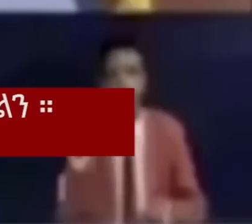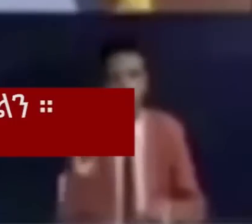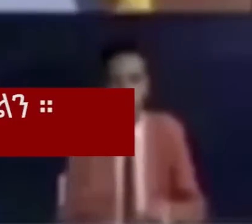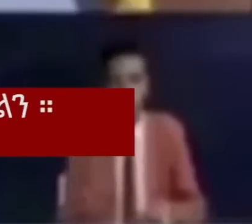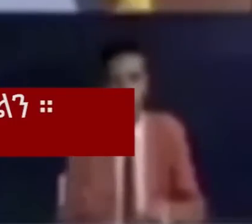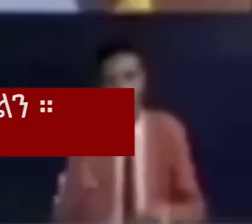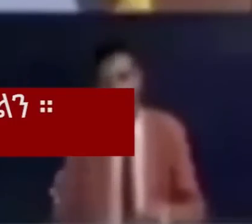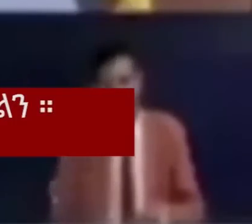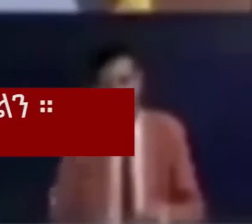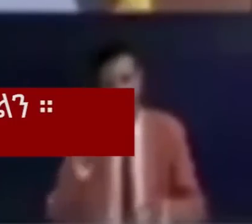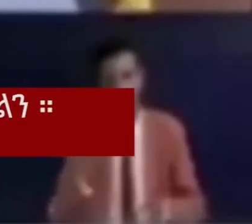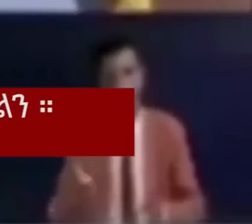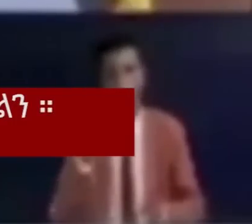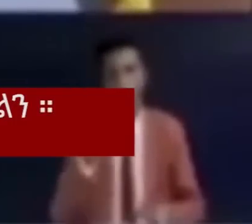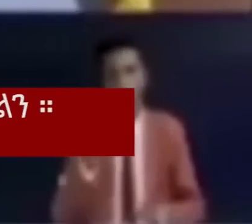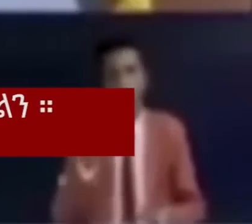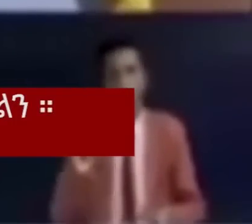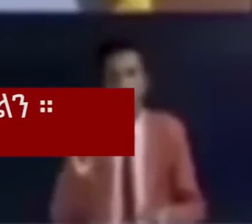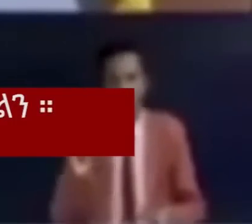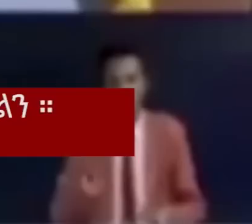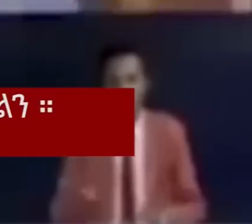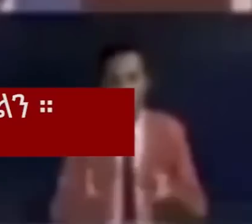ህወሓት እያስተዳደረ ያለው የትግራይን ክልል ነው።